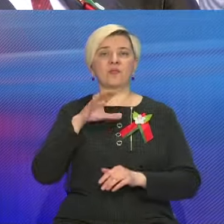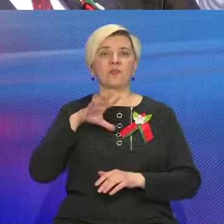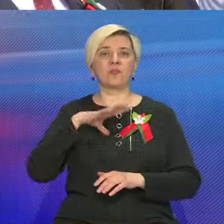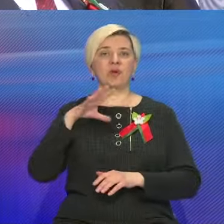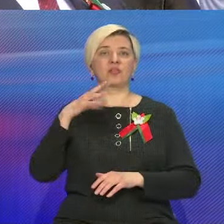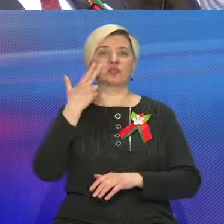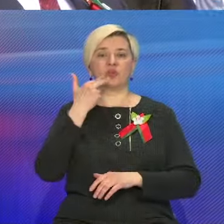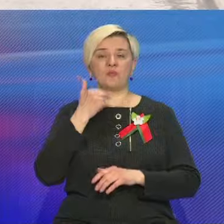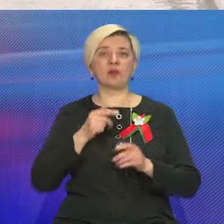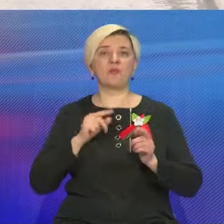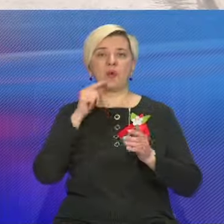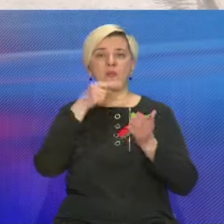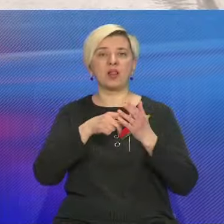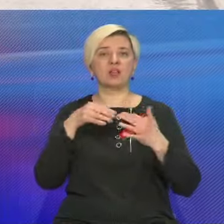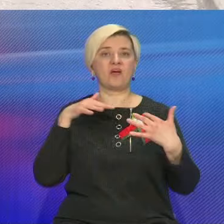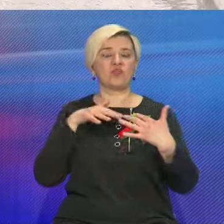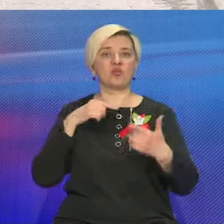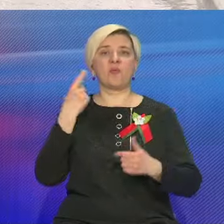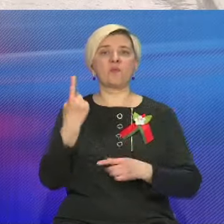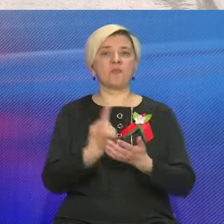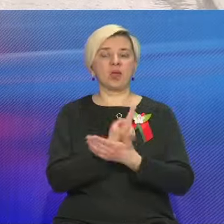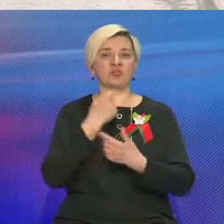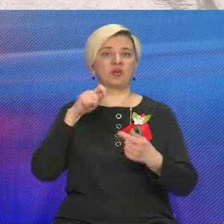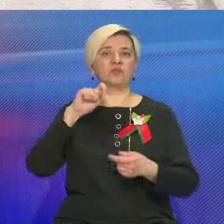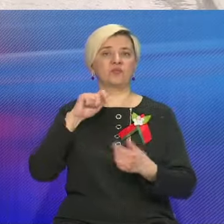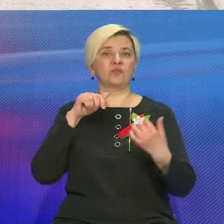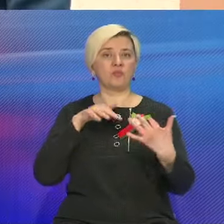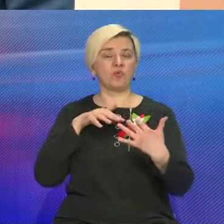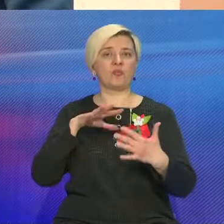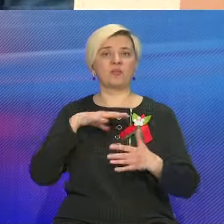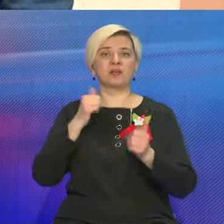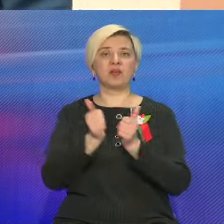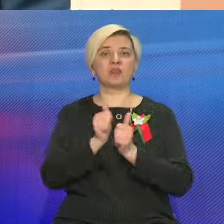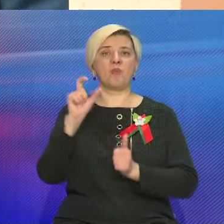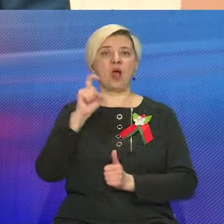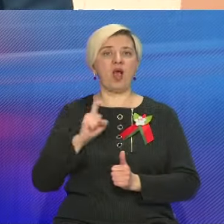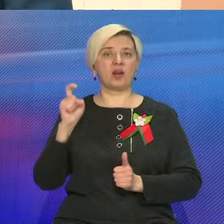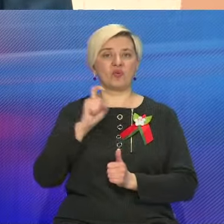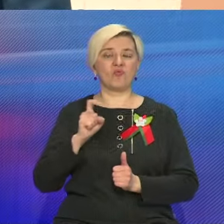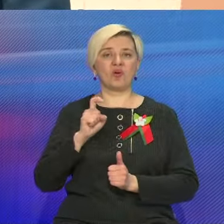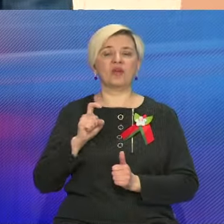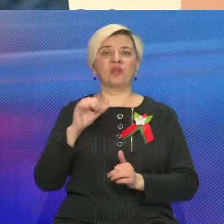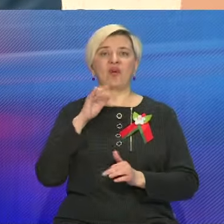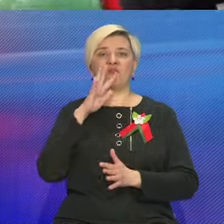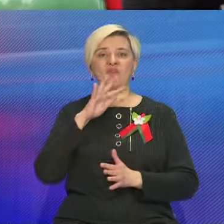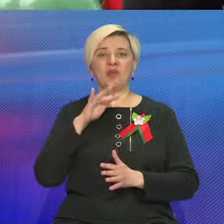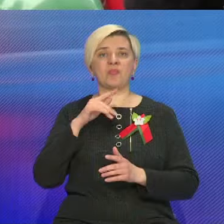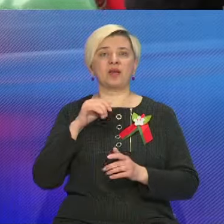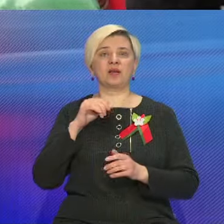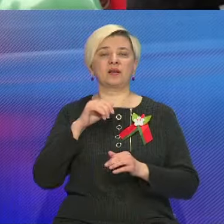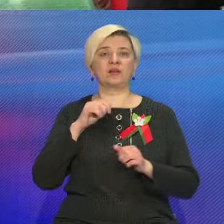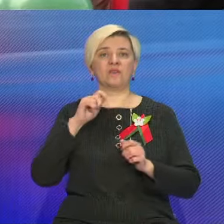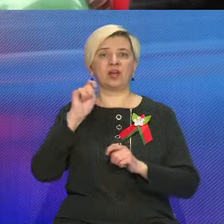бой 16-годовий зенітчик прийняв під Харковом. У час війни удільничав у берлінській наступальній операції, а перемогу